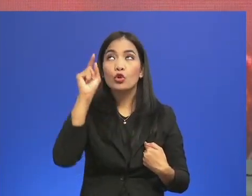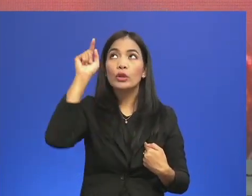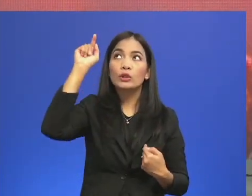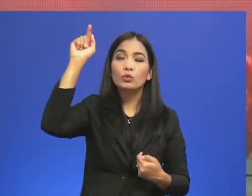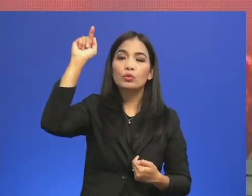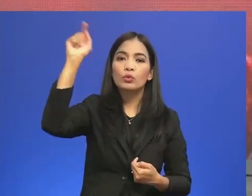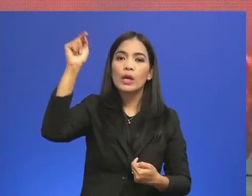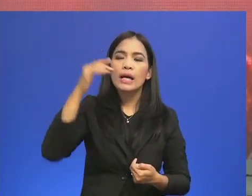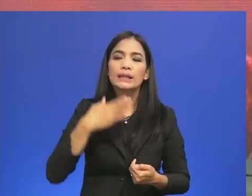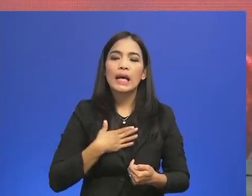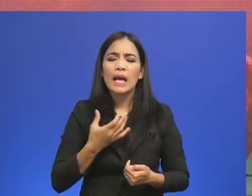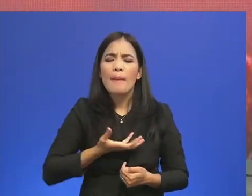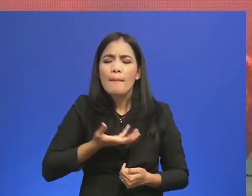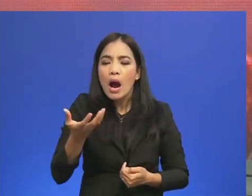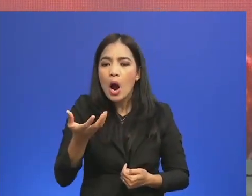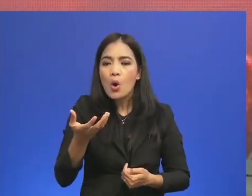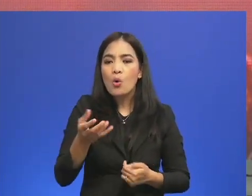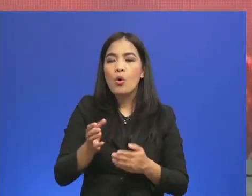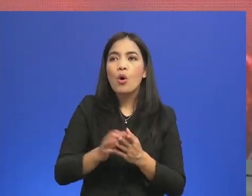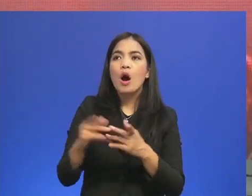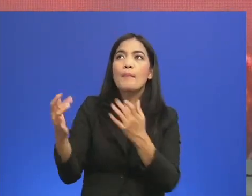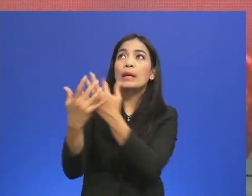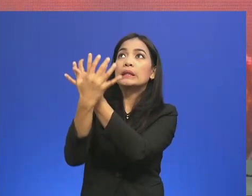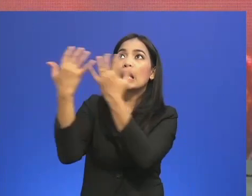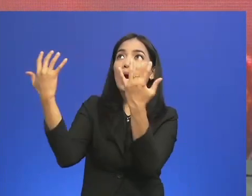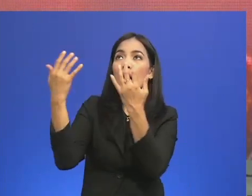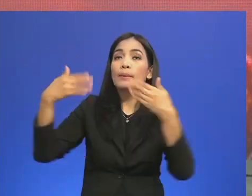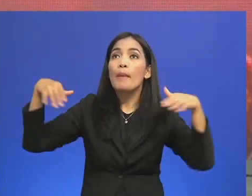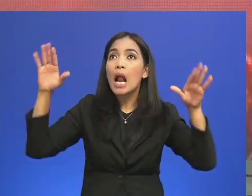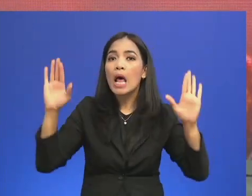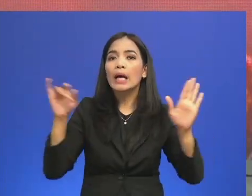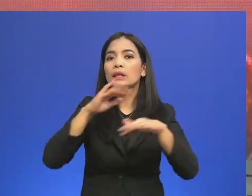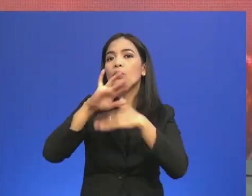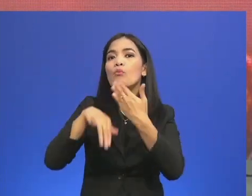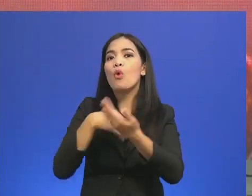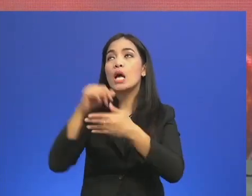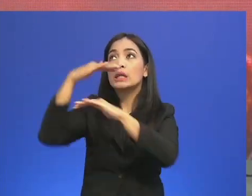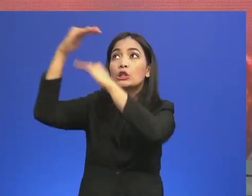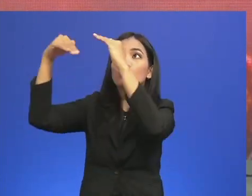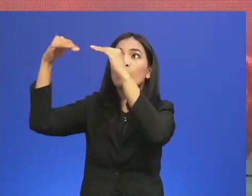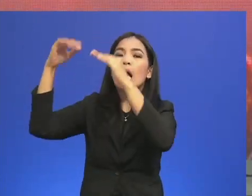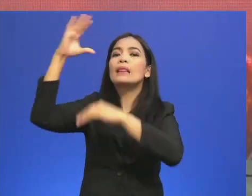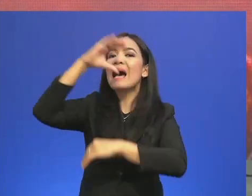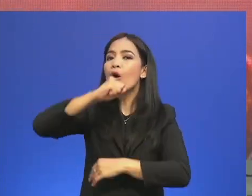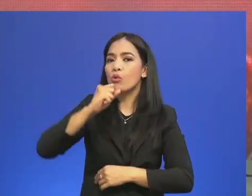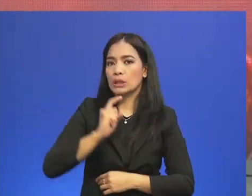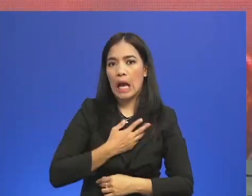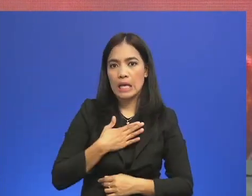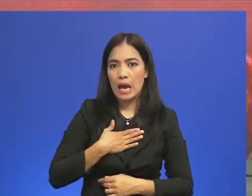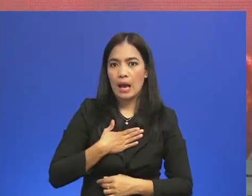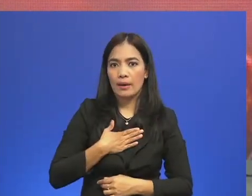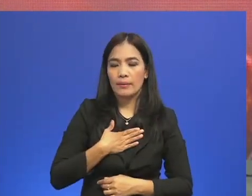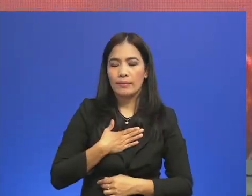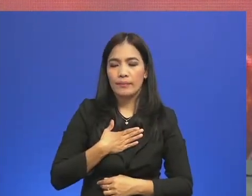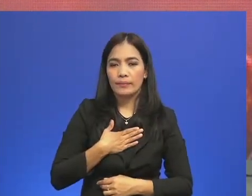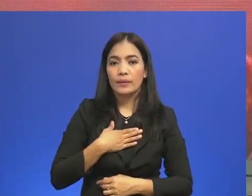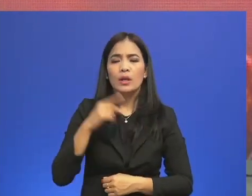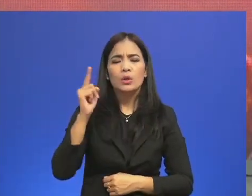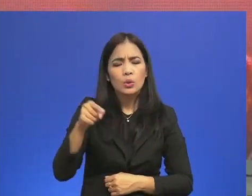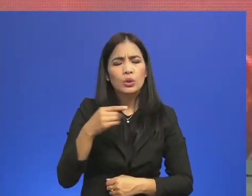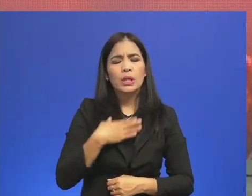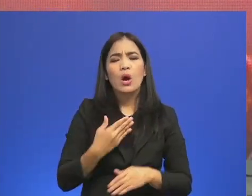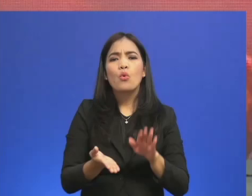Saya mau dikenal di dalam kerajaan Bapa di surga. Itulah sebabnya, saudara, saya